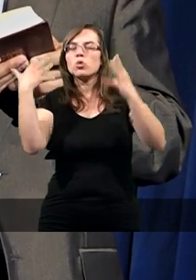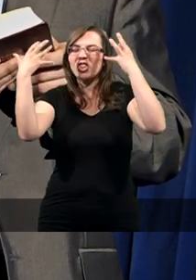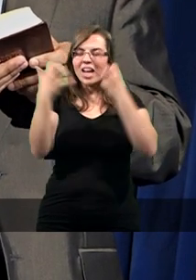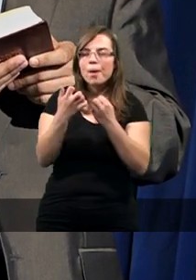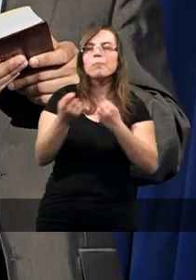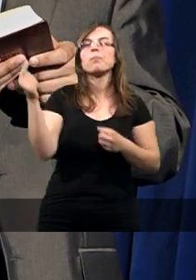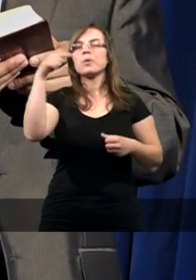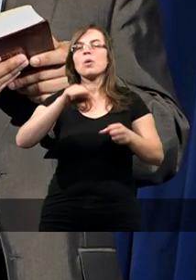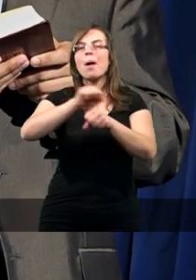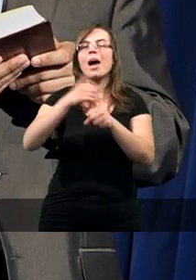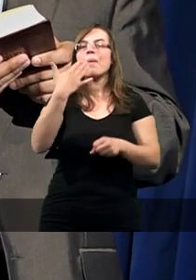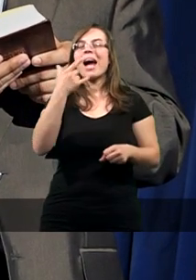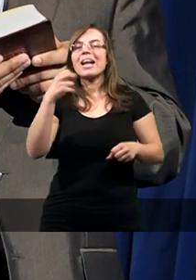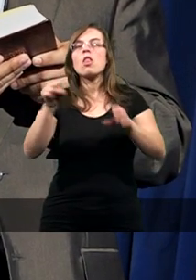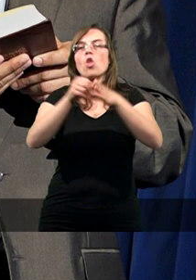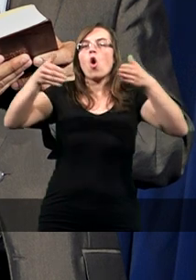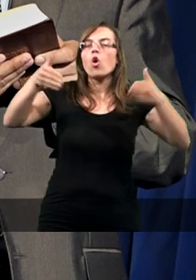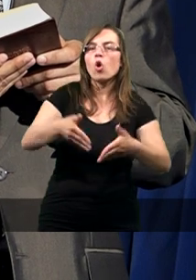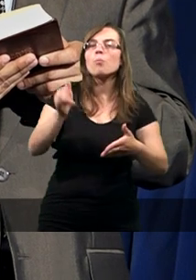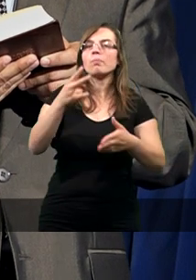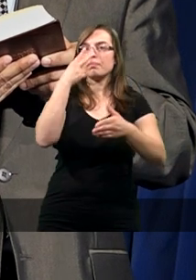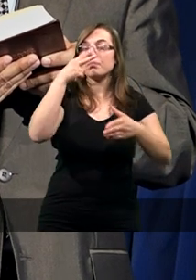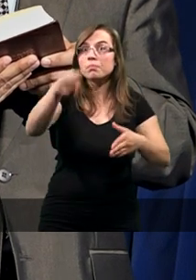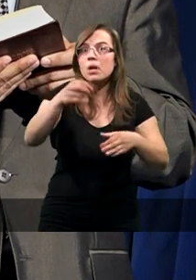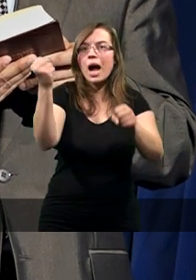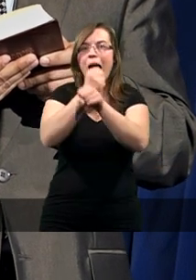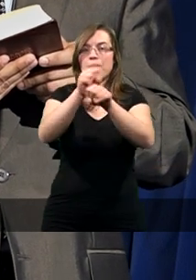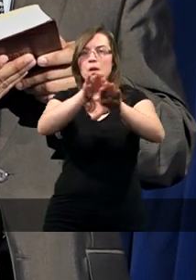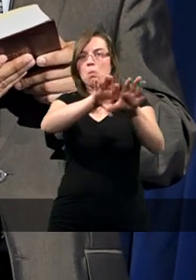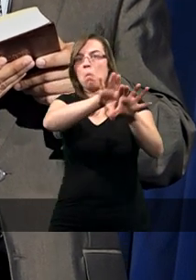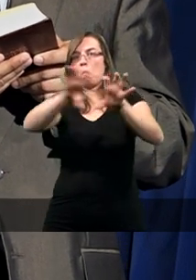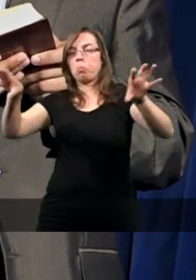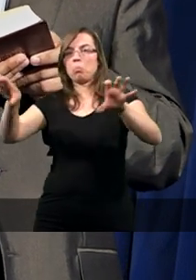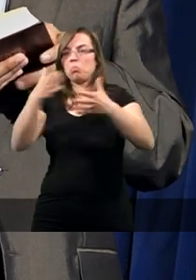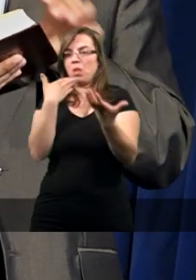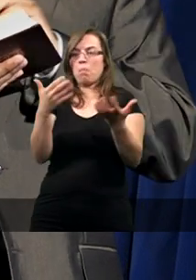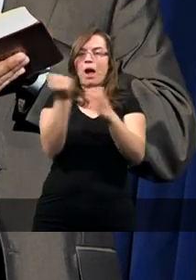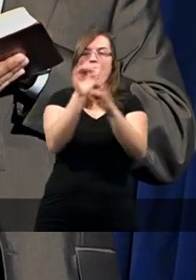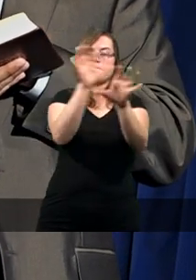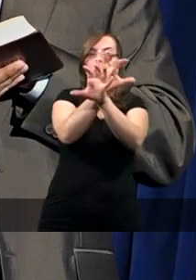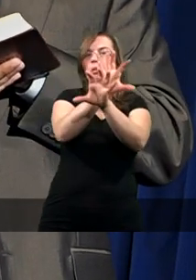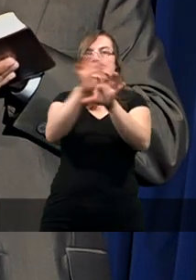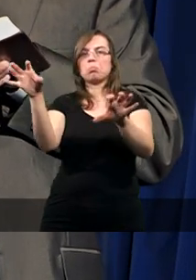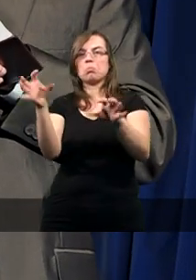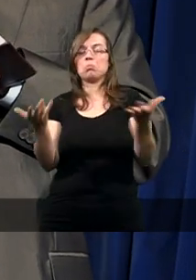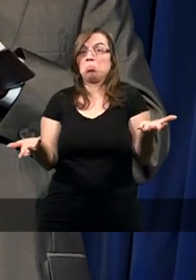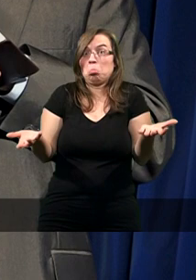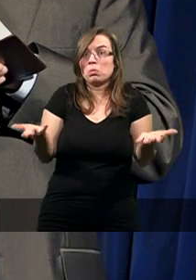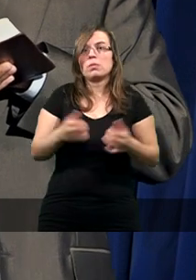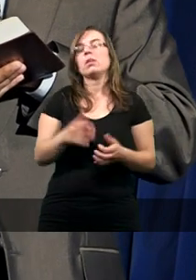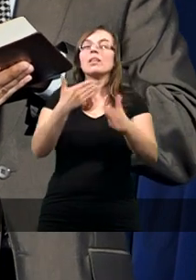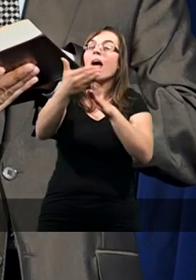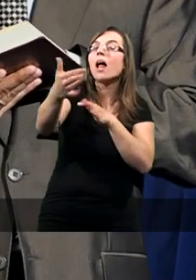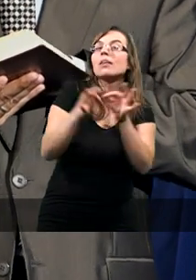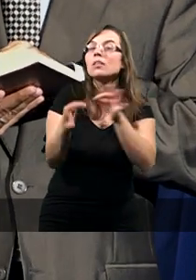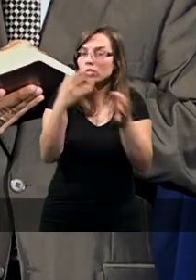było ciemno, przyszła Maria Magdalena do grobu i ujrzała kamień odwalony od grobu. We know the story well.